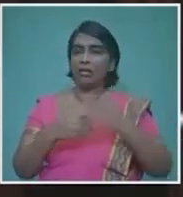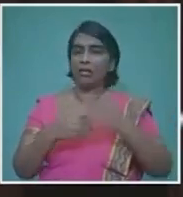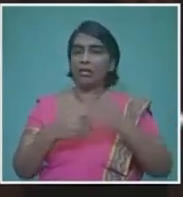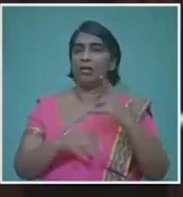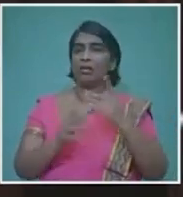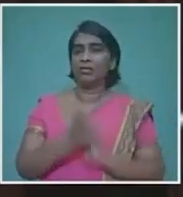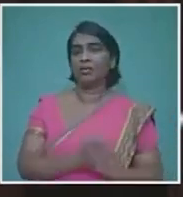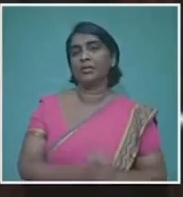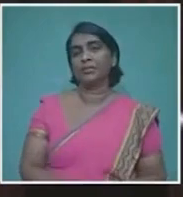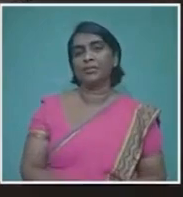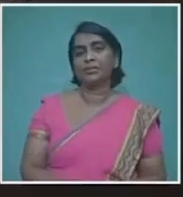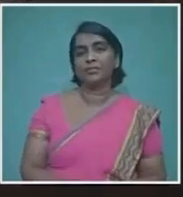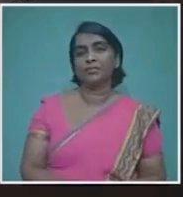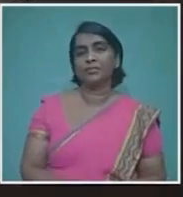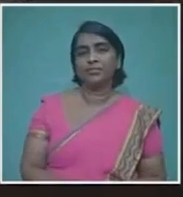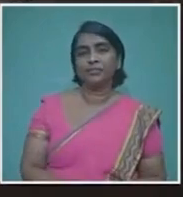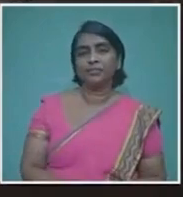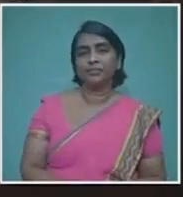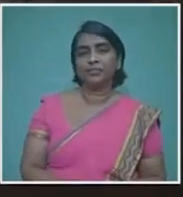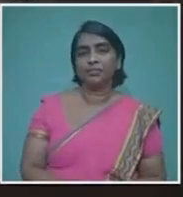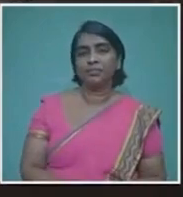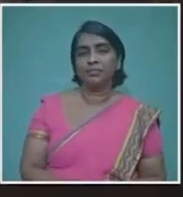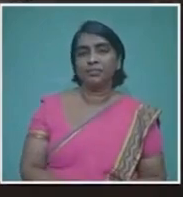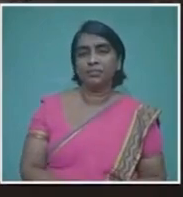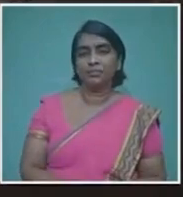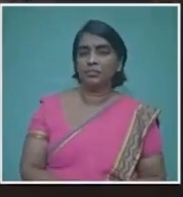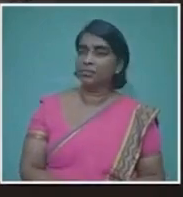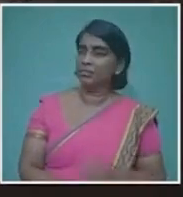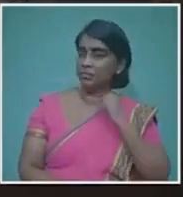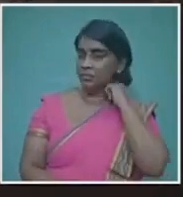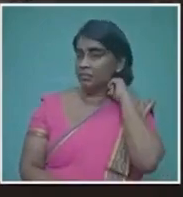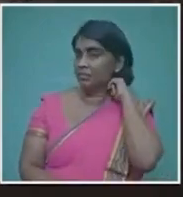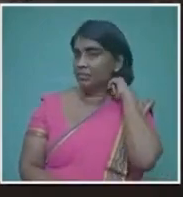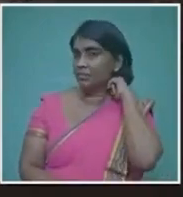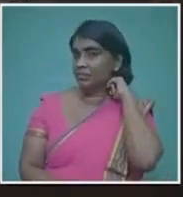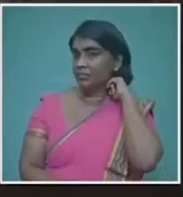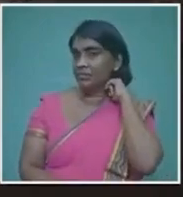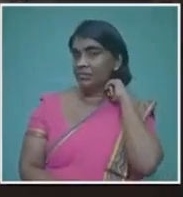මිනිස්ටර් මොකද්ද පොයින්ට් එක? පොයින්ට් එක කියන්න මම තුමු.